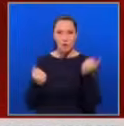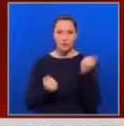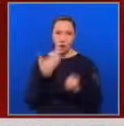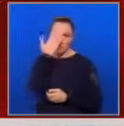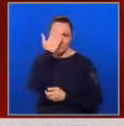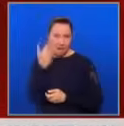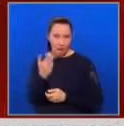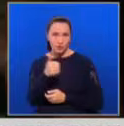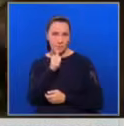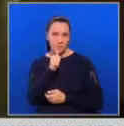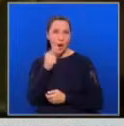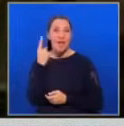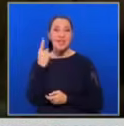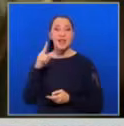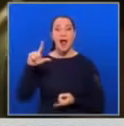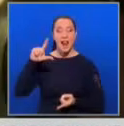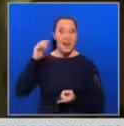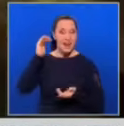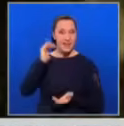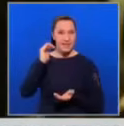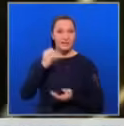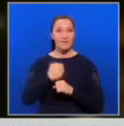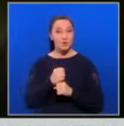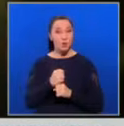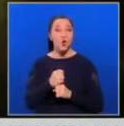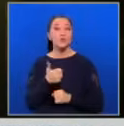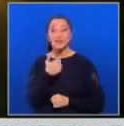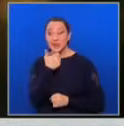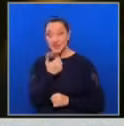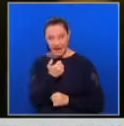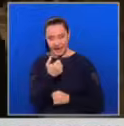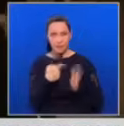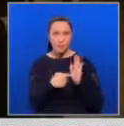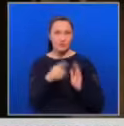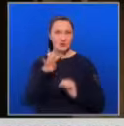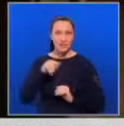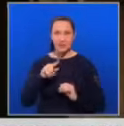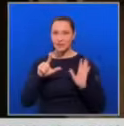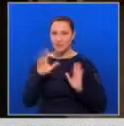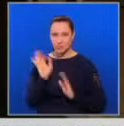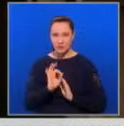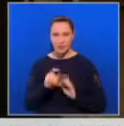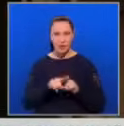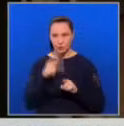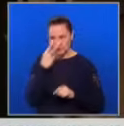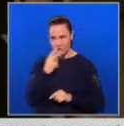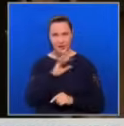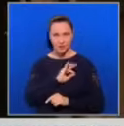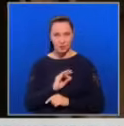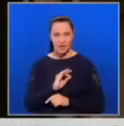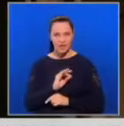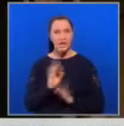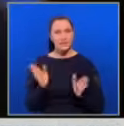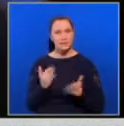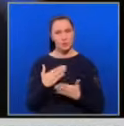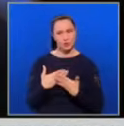си признал че е изпил само литър вино дрегерът обаче показал 4,7 промила като видя резултата